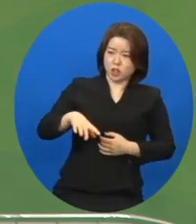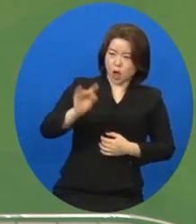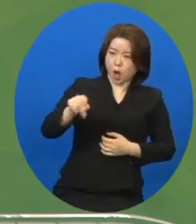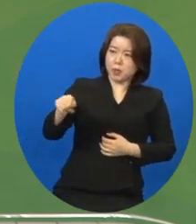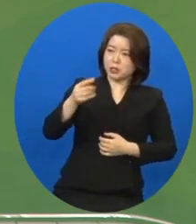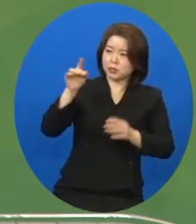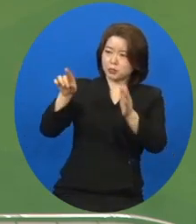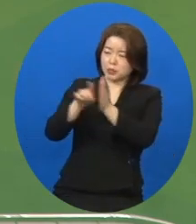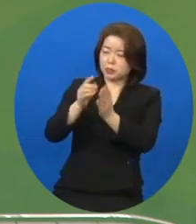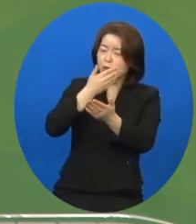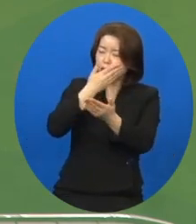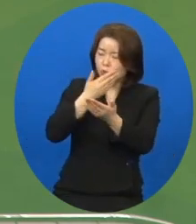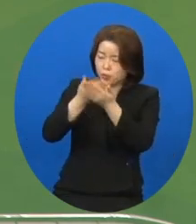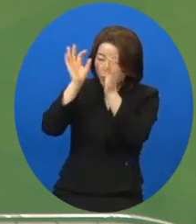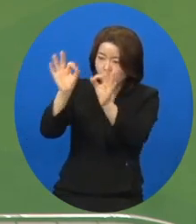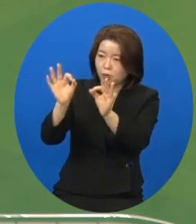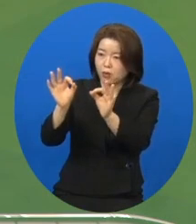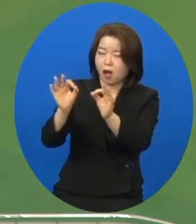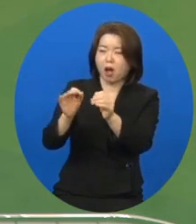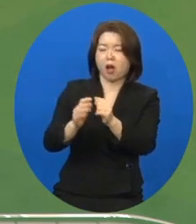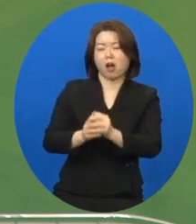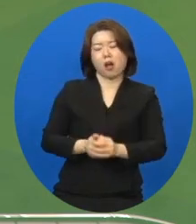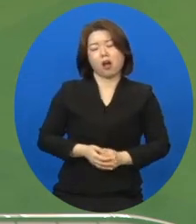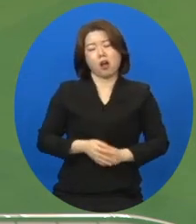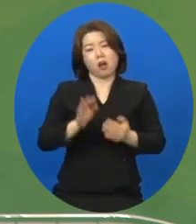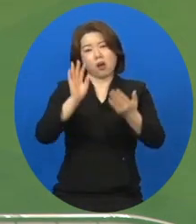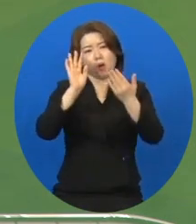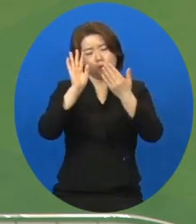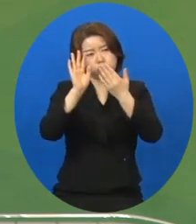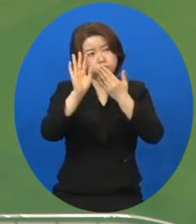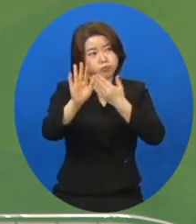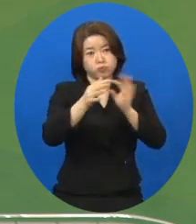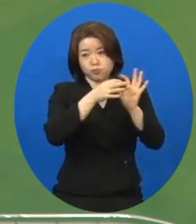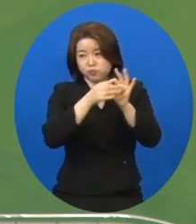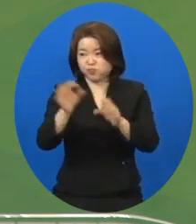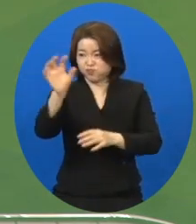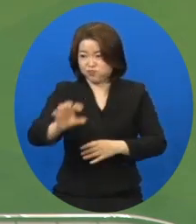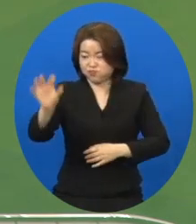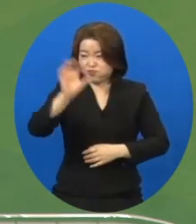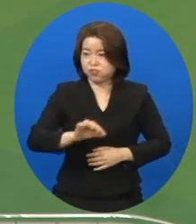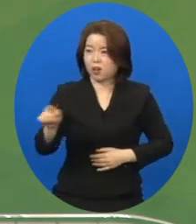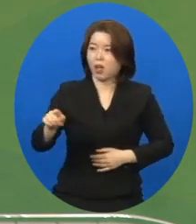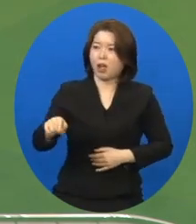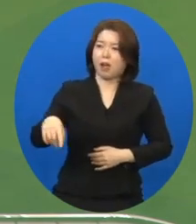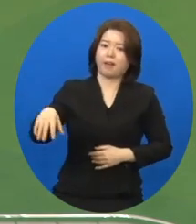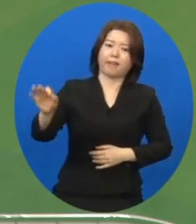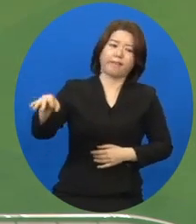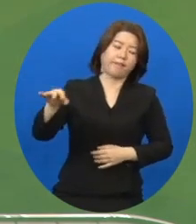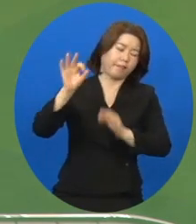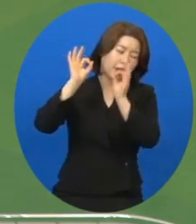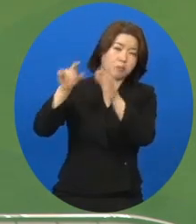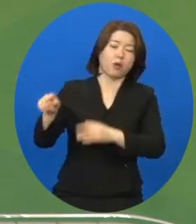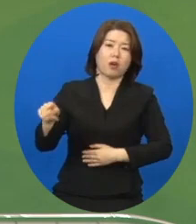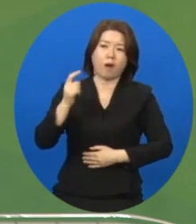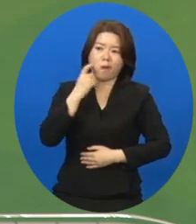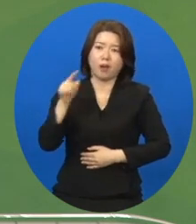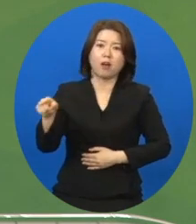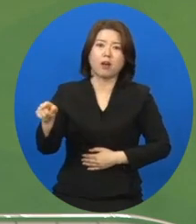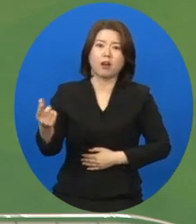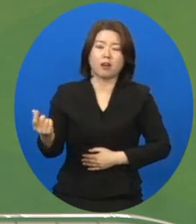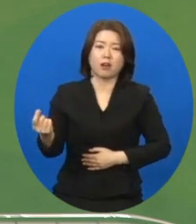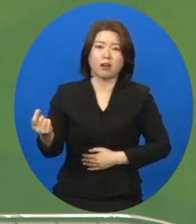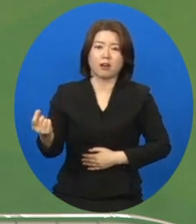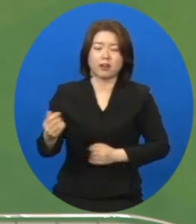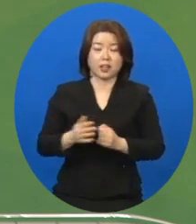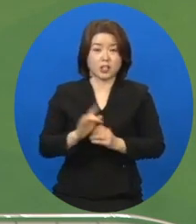보이더니 나중에는 너무 가증해 보이는 거예요. 그래서 설교 시간에 오늘은 예수님의 보혈 다 떨어졌다고